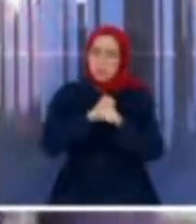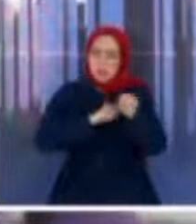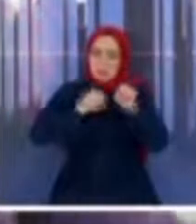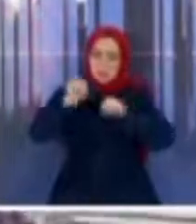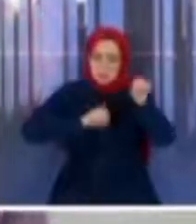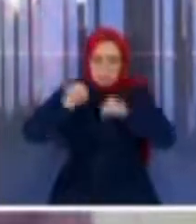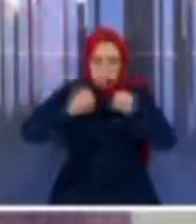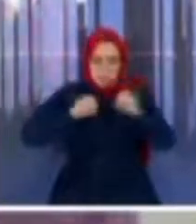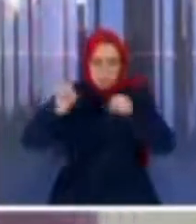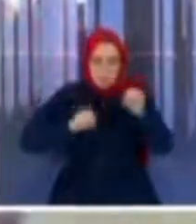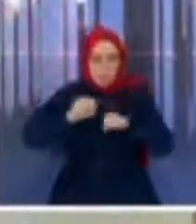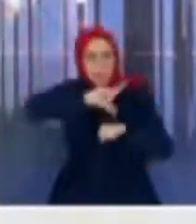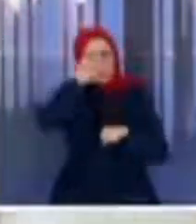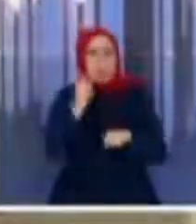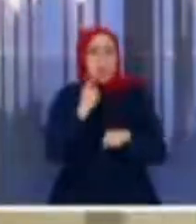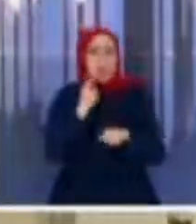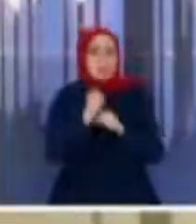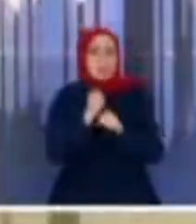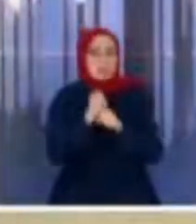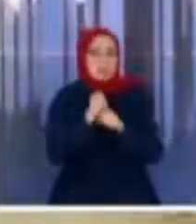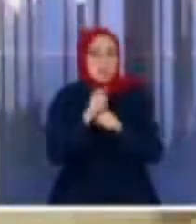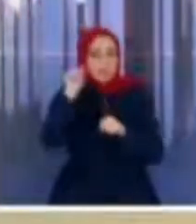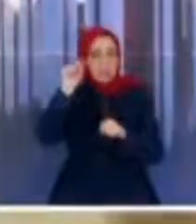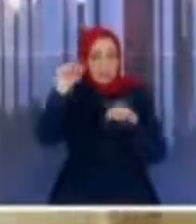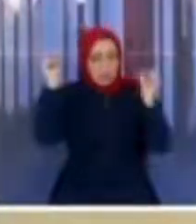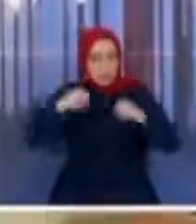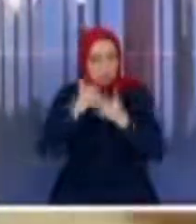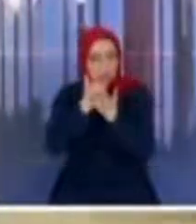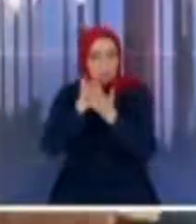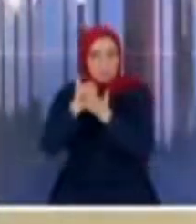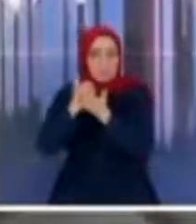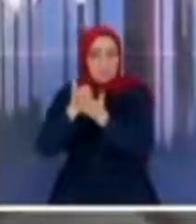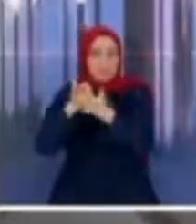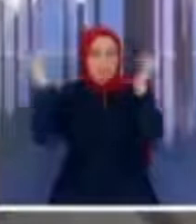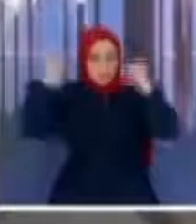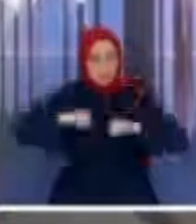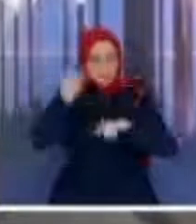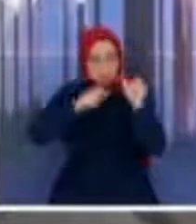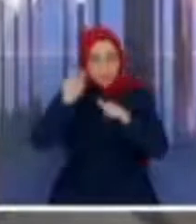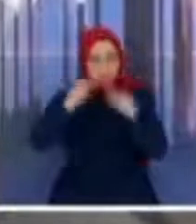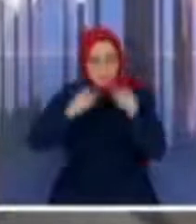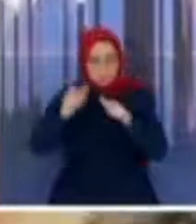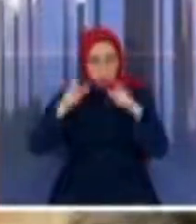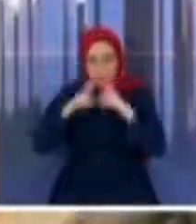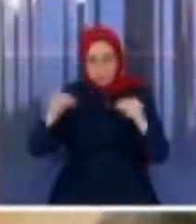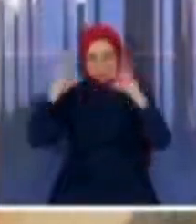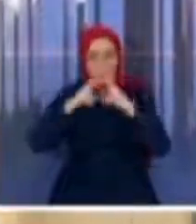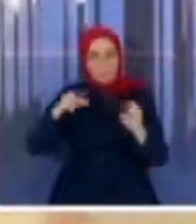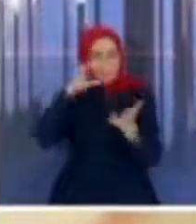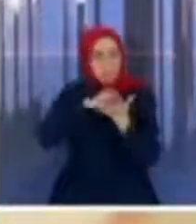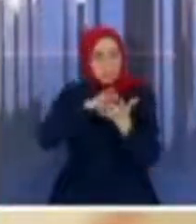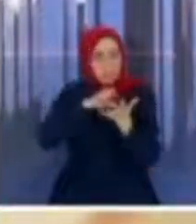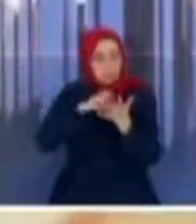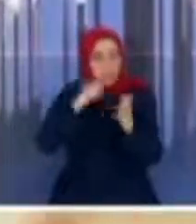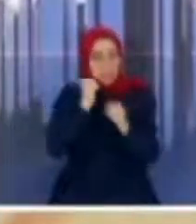الهلال الأحمر ينجم يساهم فيها. هذا هو اللي بديك باش توصل تفسر العبيد أنه السنتر متاعي باش يقعد